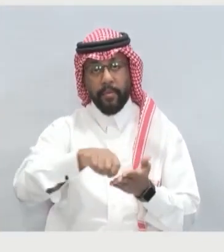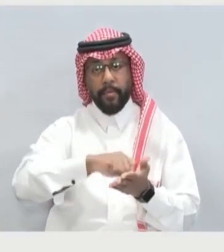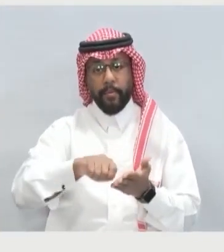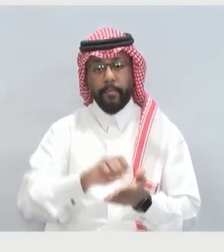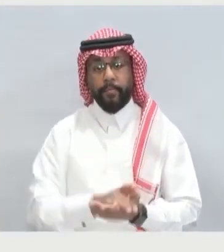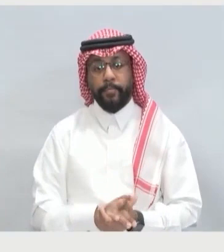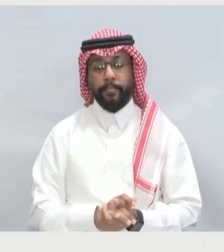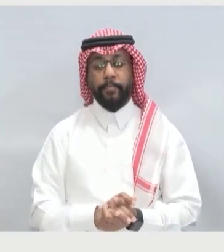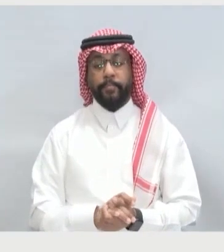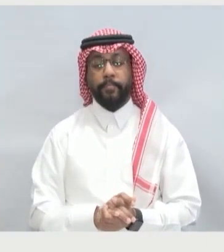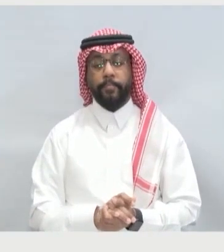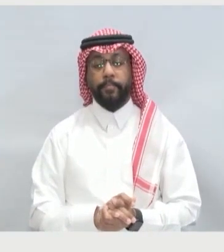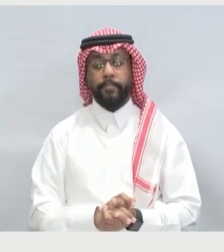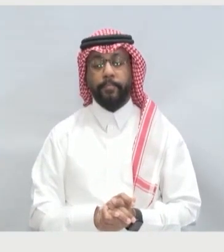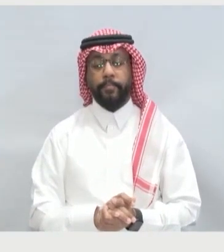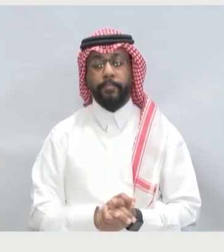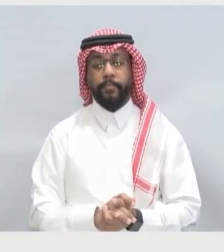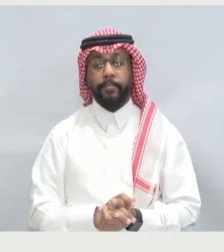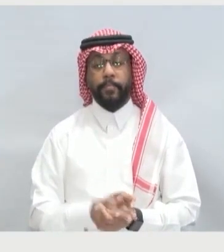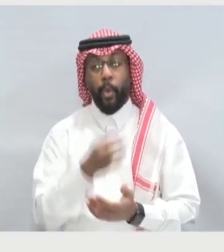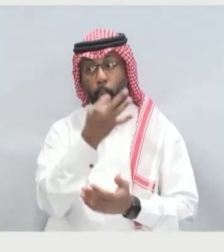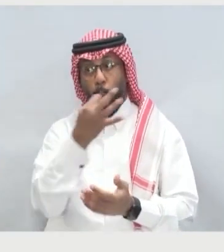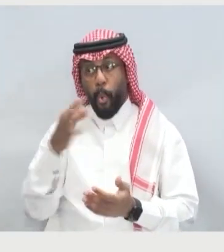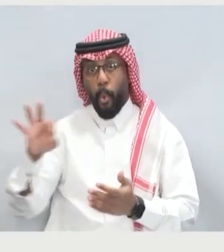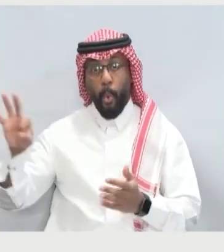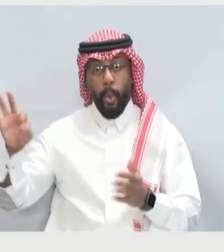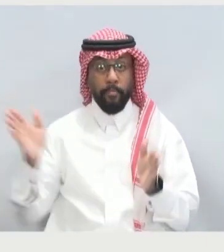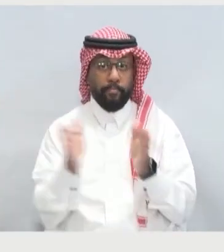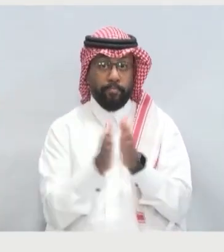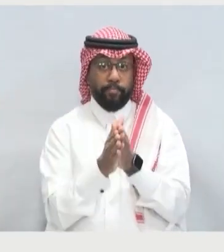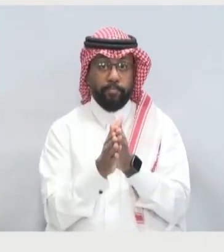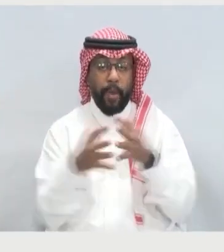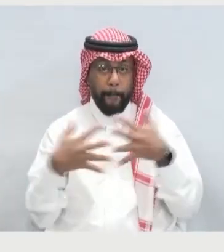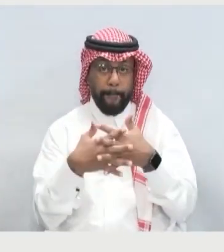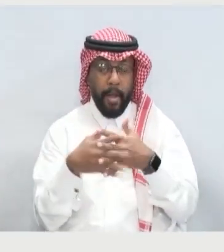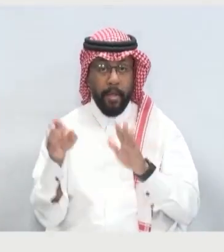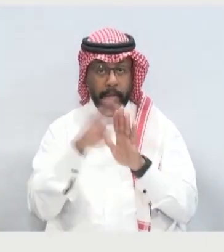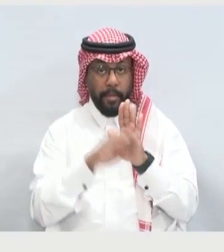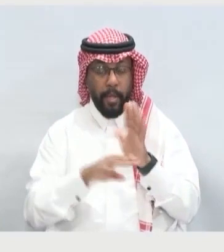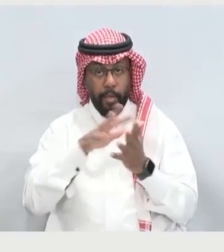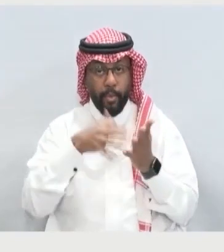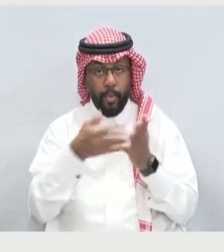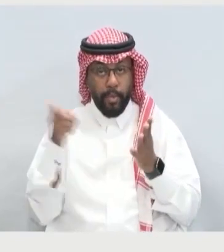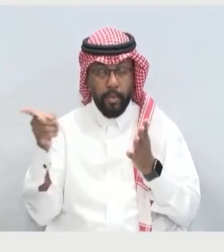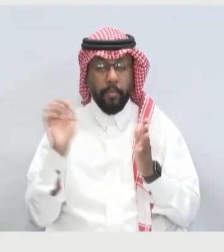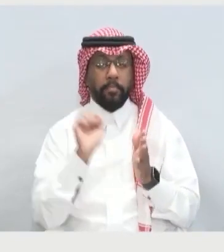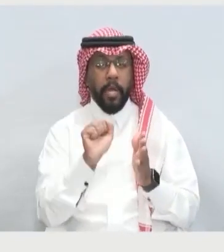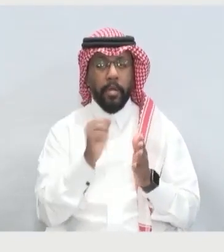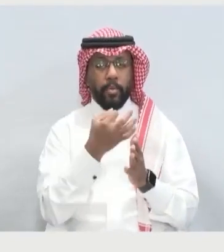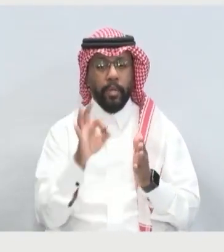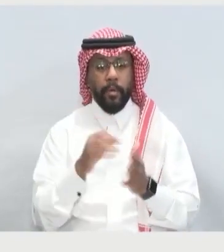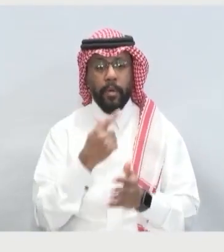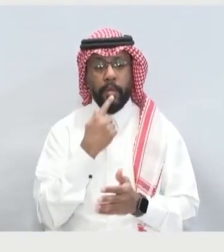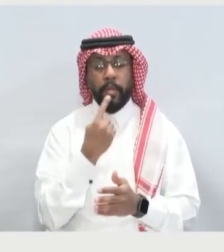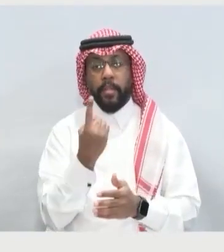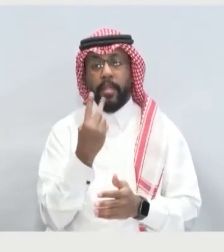او تمويله اذا نجمع هذه الاصول في صوره واحده كما ذكرنا اصول متداوله واجمالي اصول اصبح